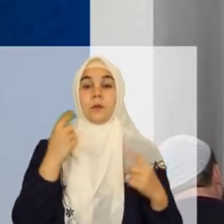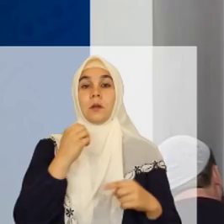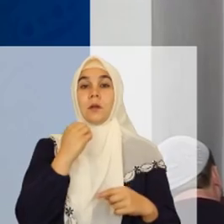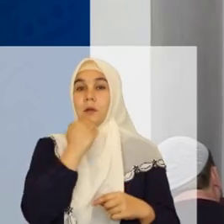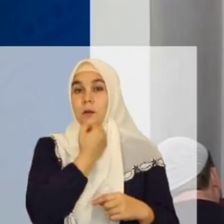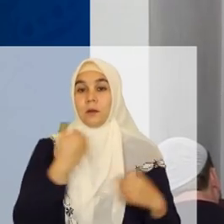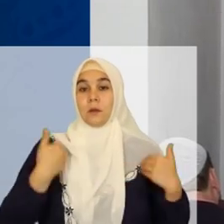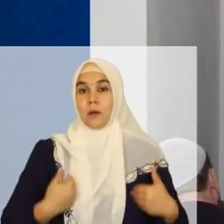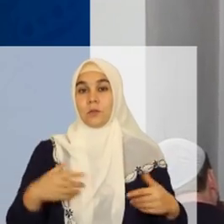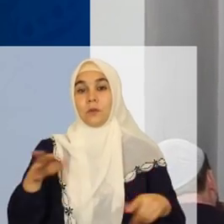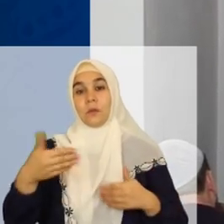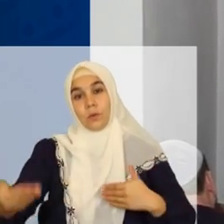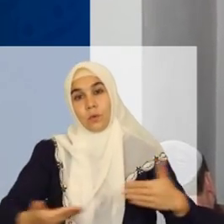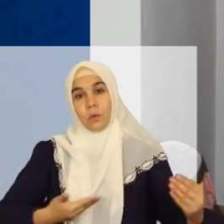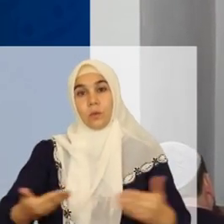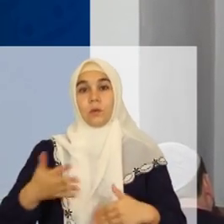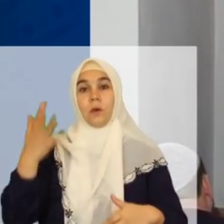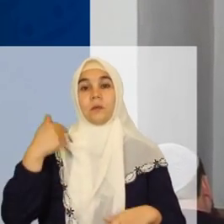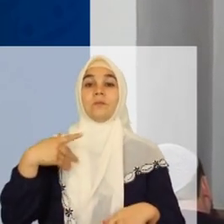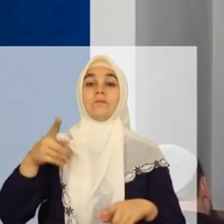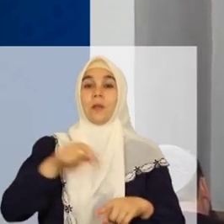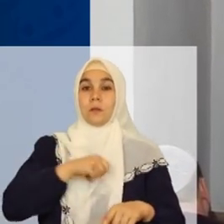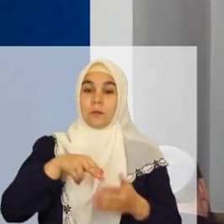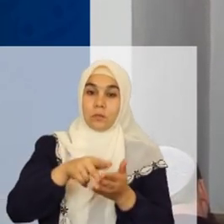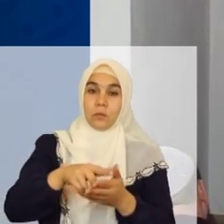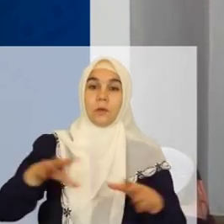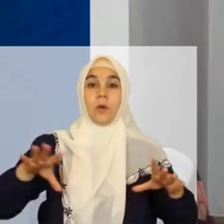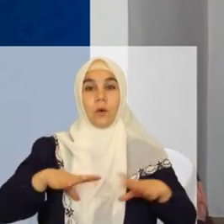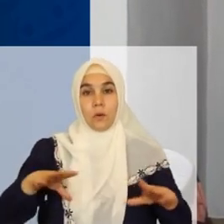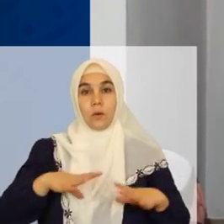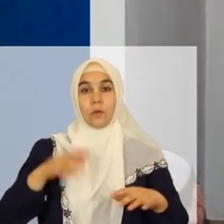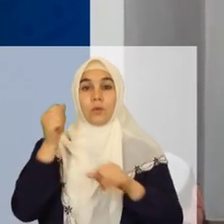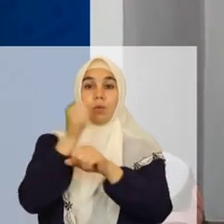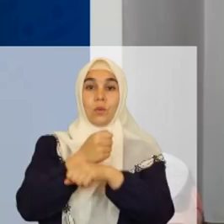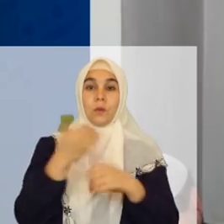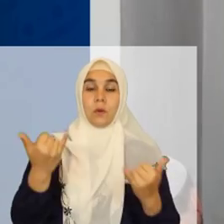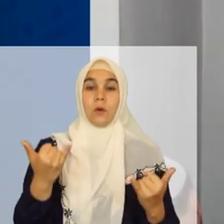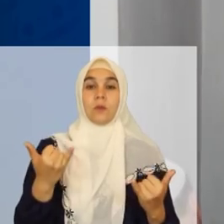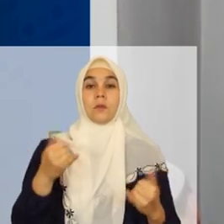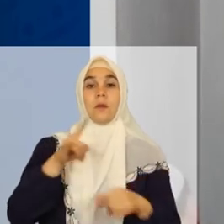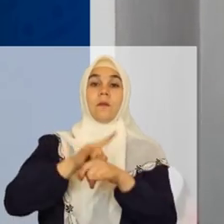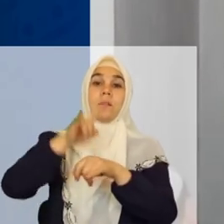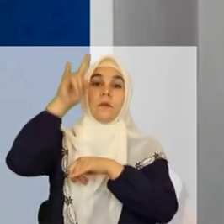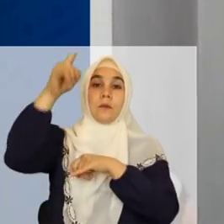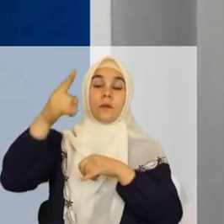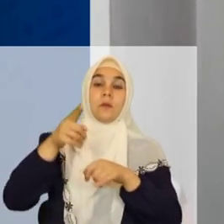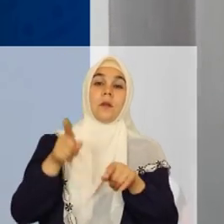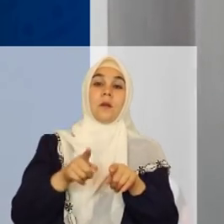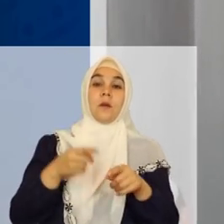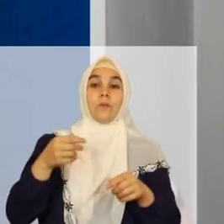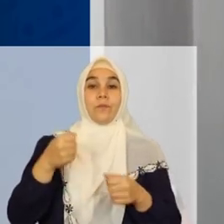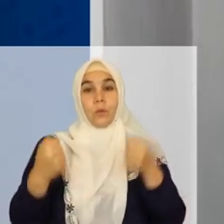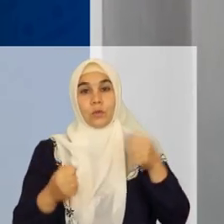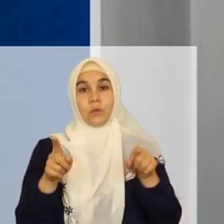həc. Yürüb baradı, avvalları piyədə barışqan, keyin at başqadan minişqandır, hazır samaliyyat maşinədə bər-bir